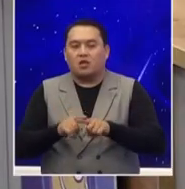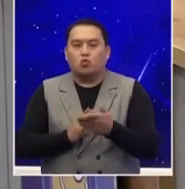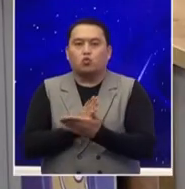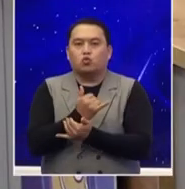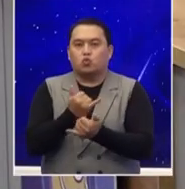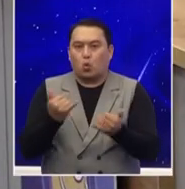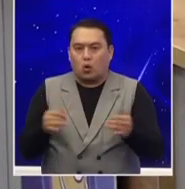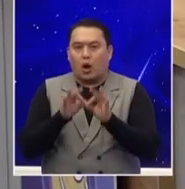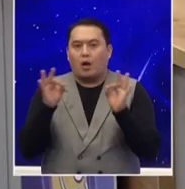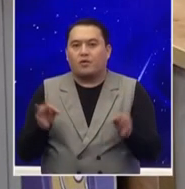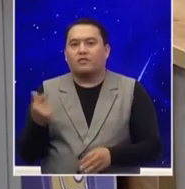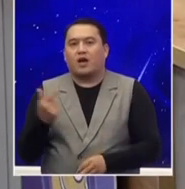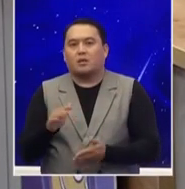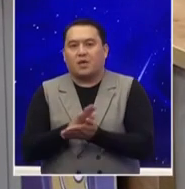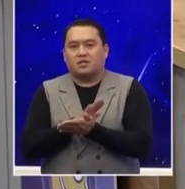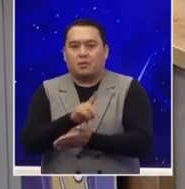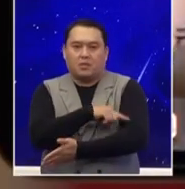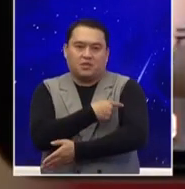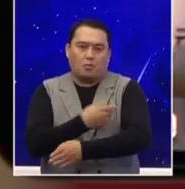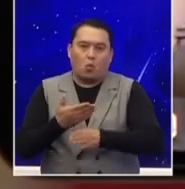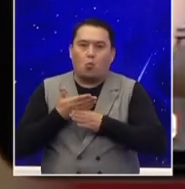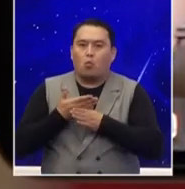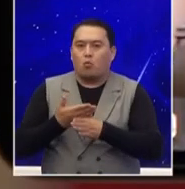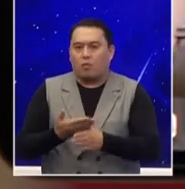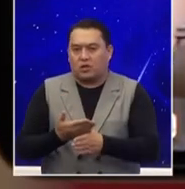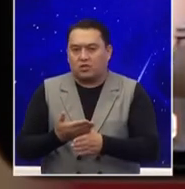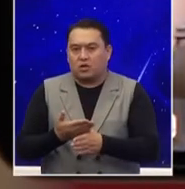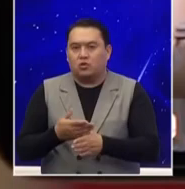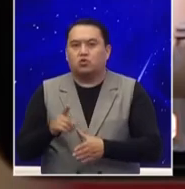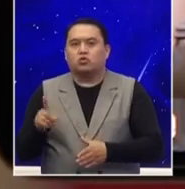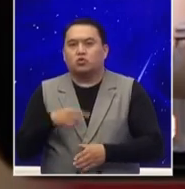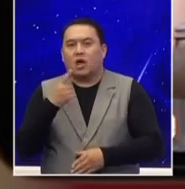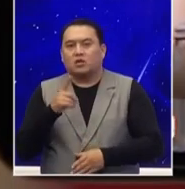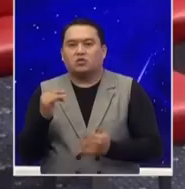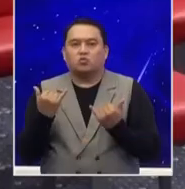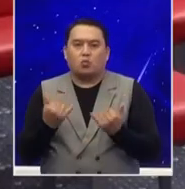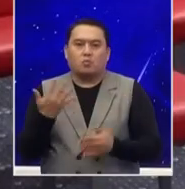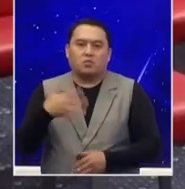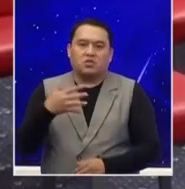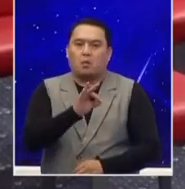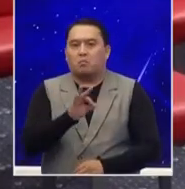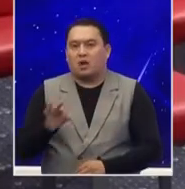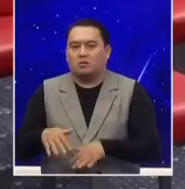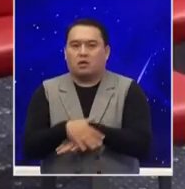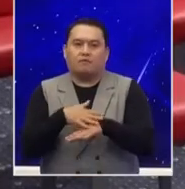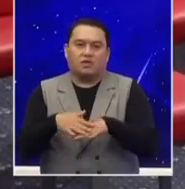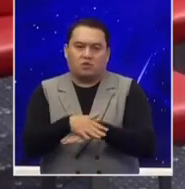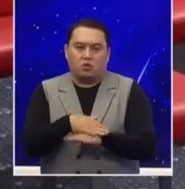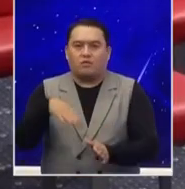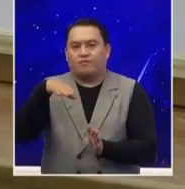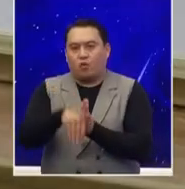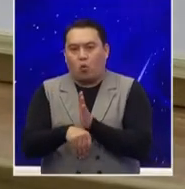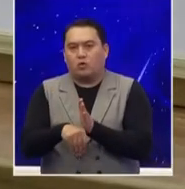вошли в объем гарантированной бесплатной медицинской помощи стоит отметить что сегодня около 50 процентов